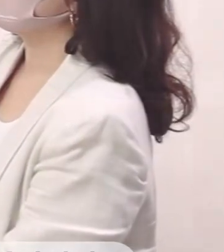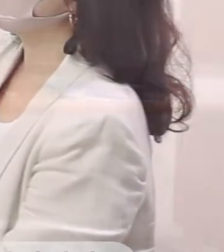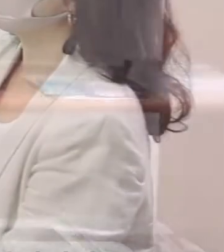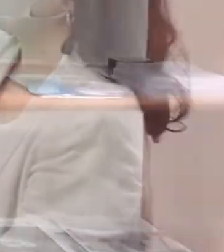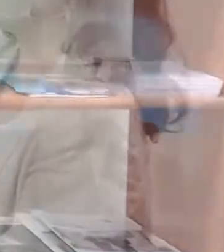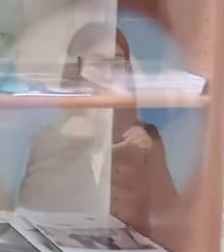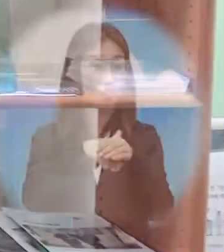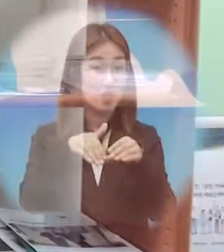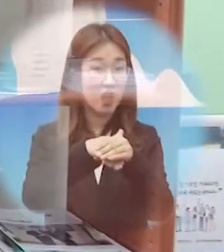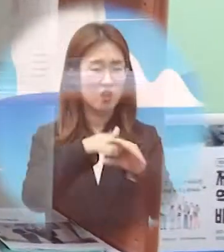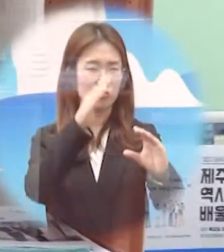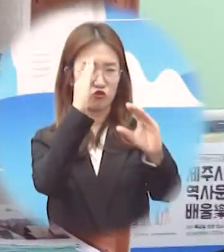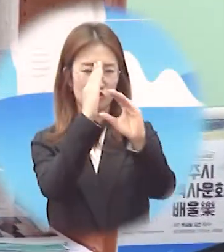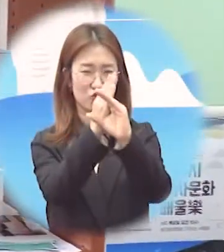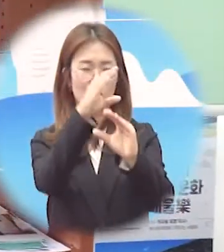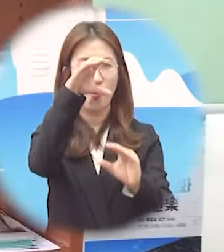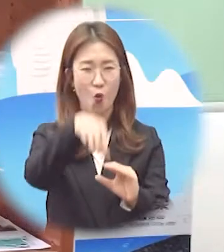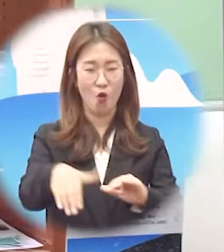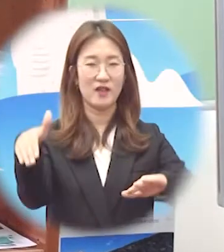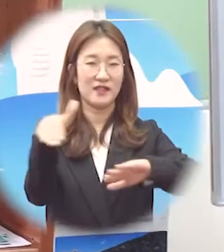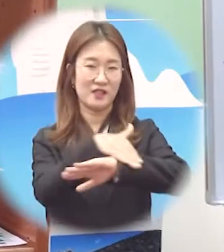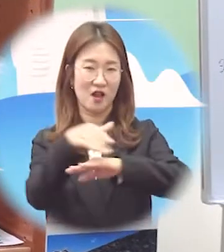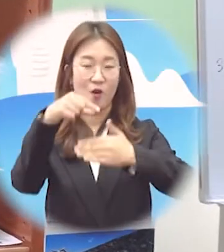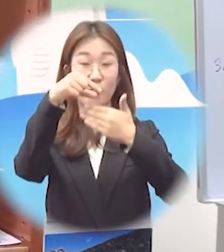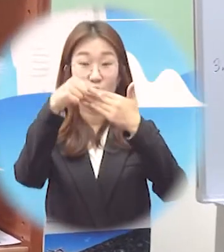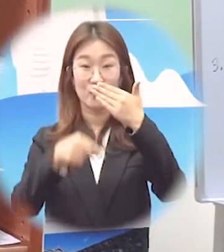성미 으